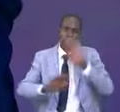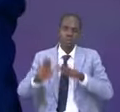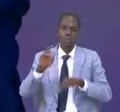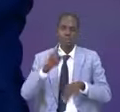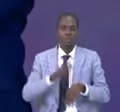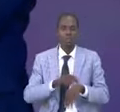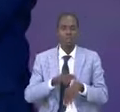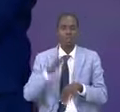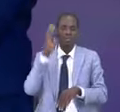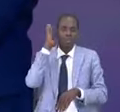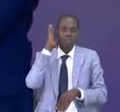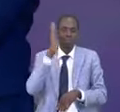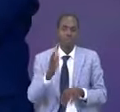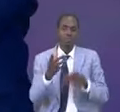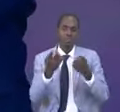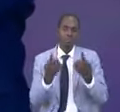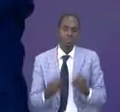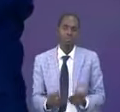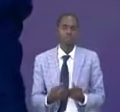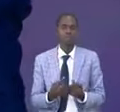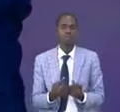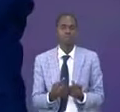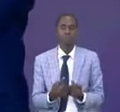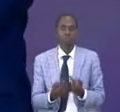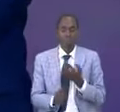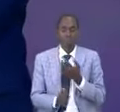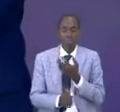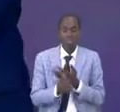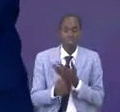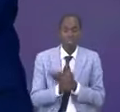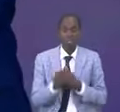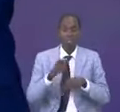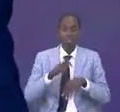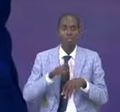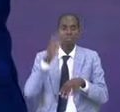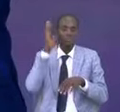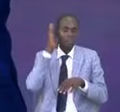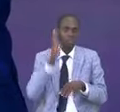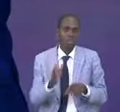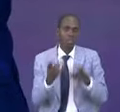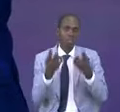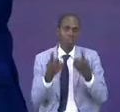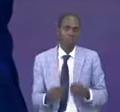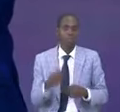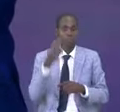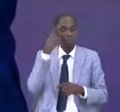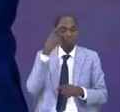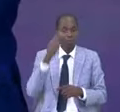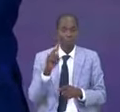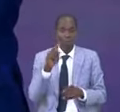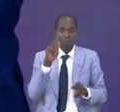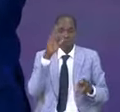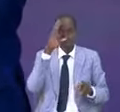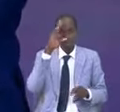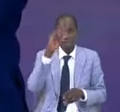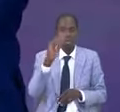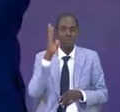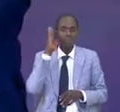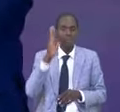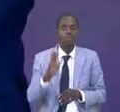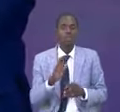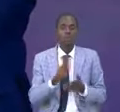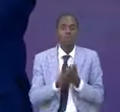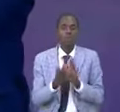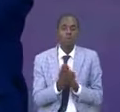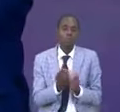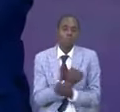difficiles il y aura des temps dangereux car les hommes seront égoïstes amies de